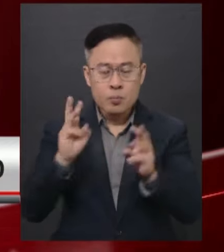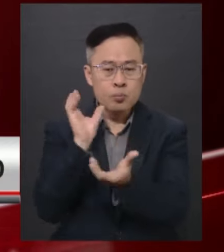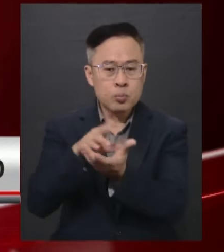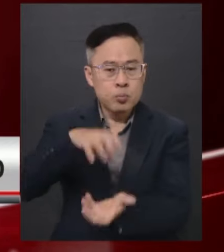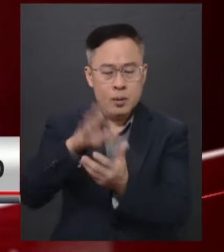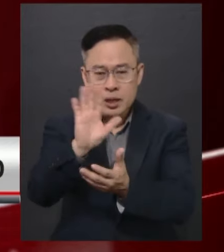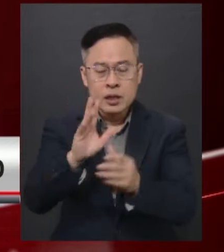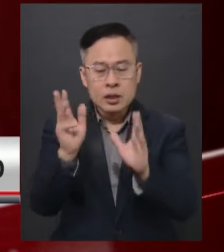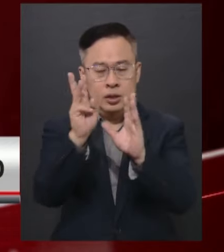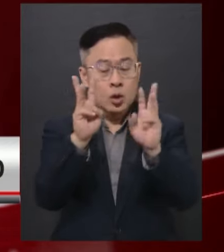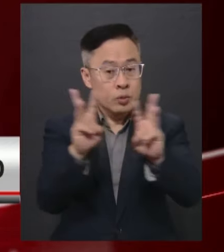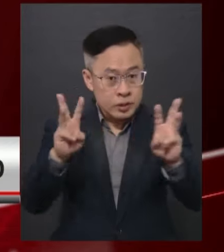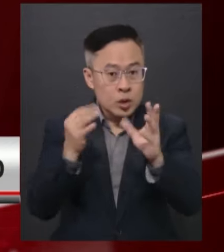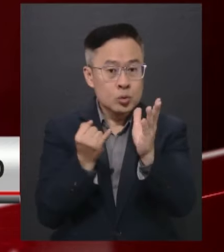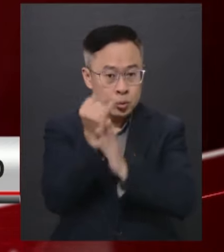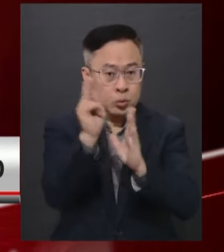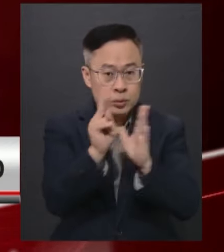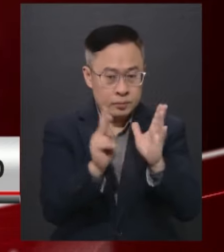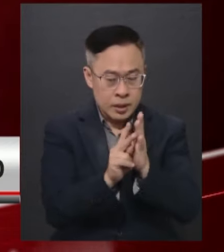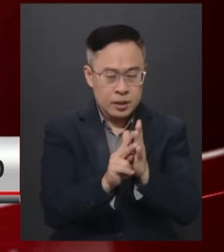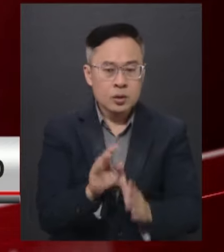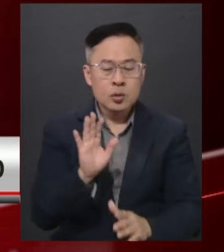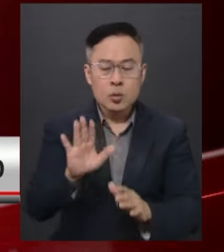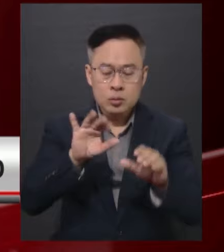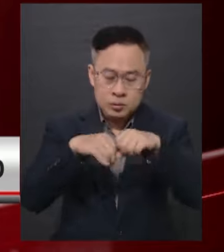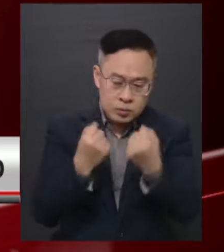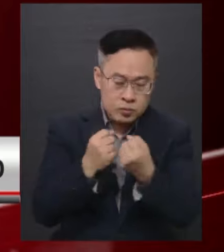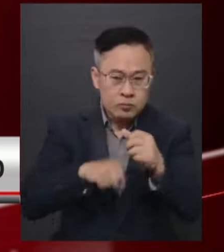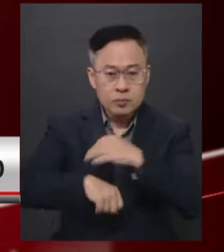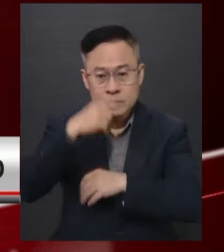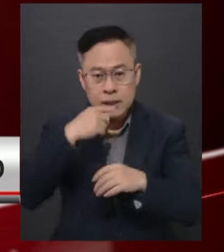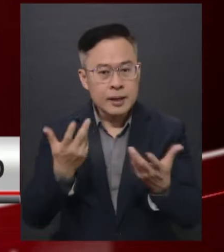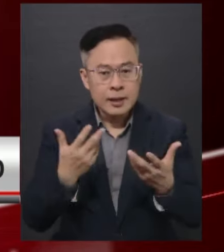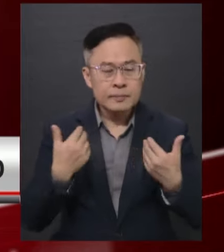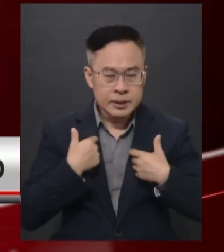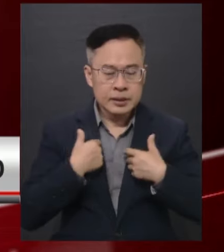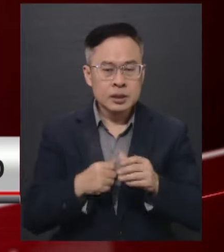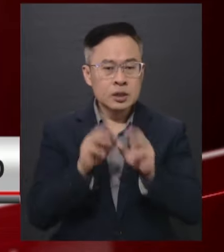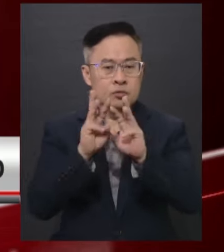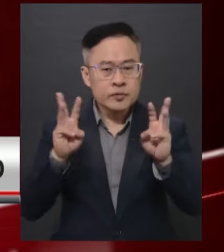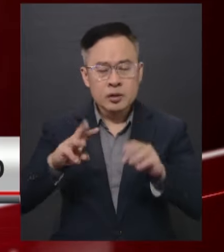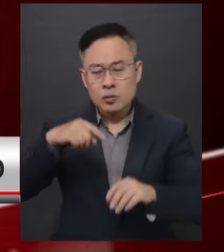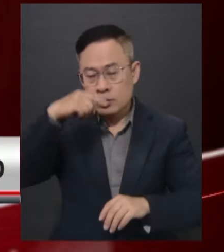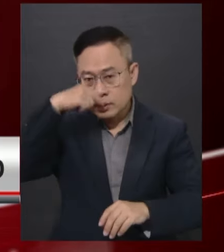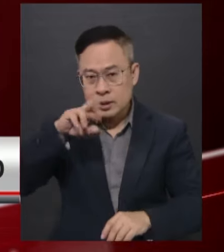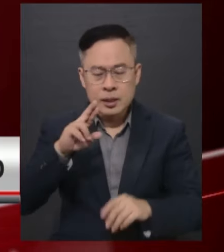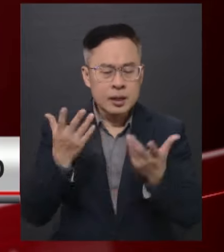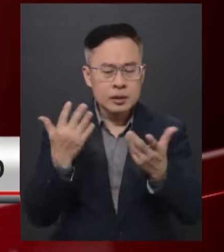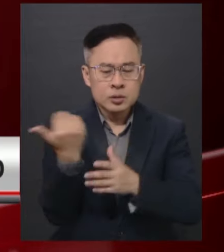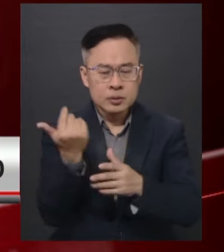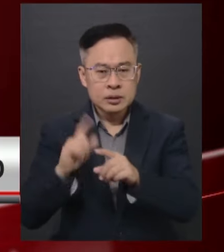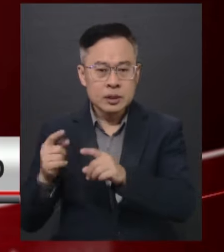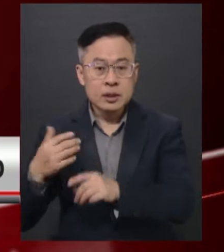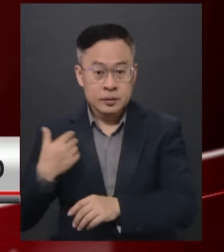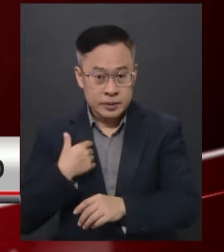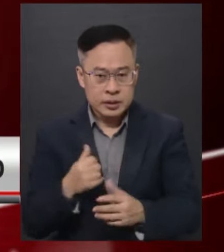การซื้อตั๋วรีเซลหรือว่าตั๋วผีเนี่ยก็ไม่เป็นไรดูอยู่บ้านก็ได้ใช่ค่ะเชียร์กันส่วนคนที่มีตั๋วแล้วเนี่ยก็ไปส่งเสียงเชียร์ให้เต็มราชมังเหมือนกับที่